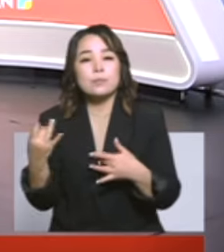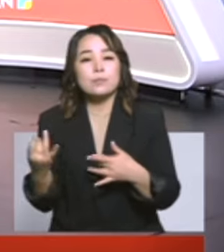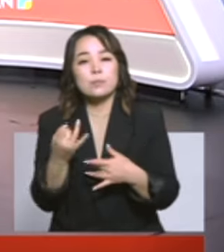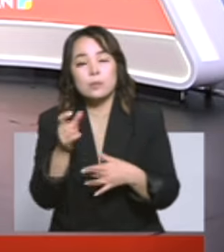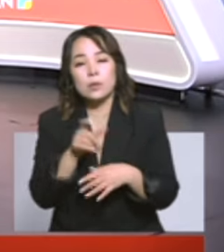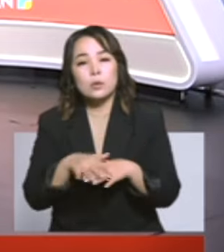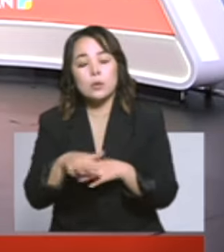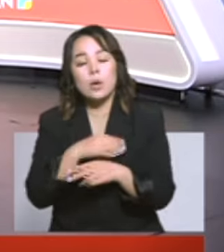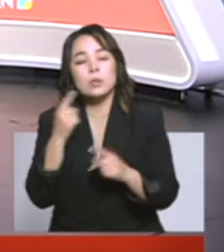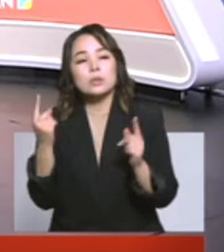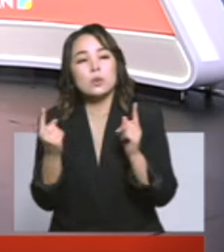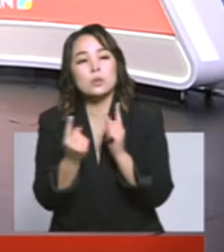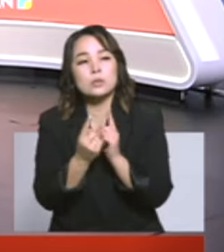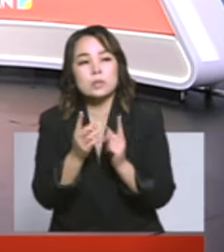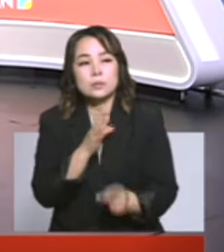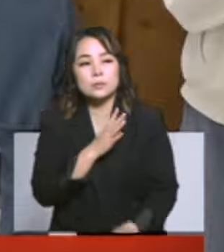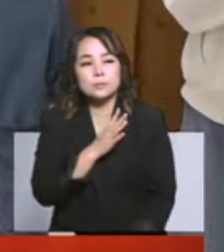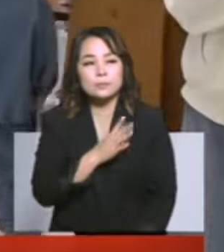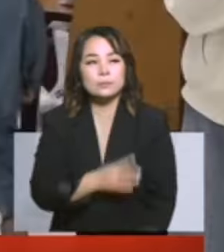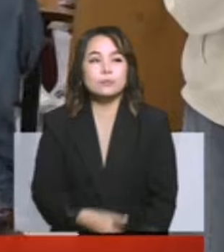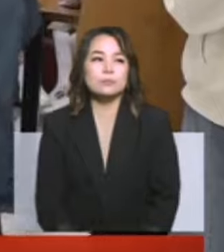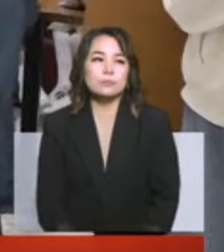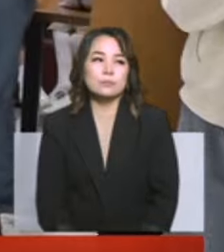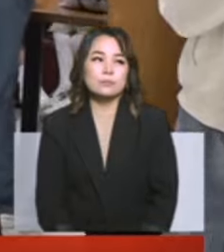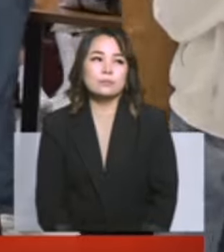көрерменмен қауышты.